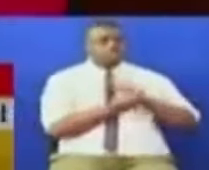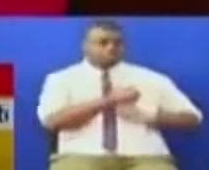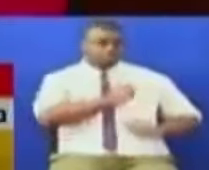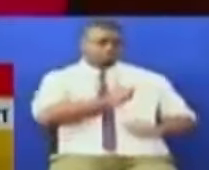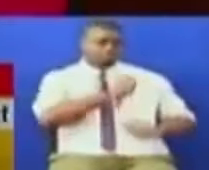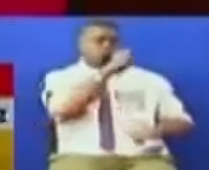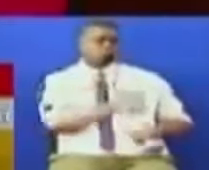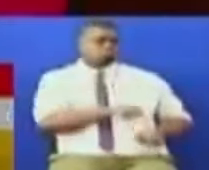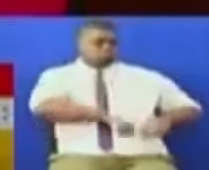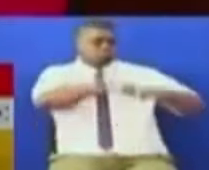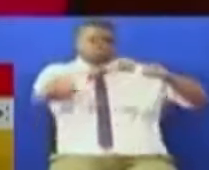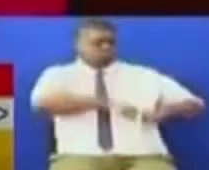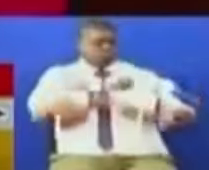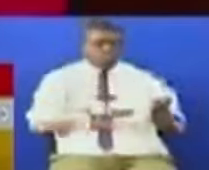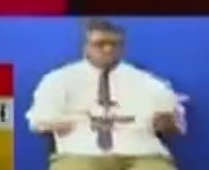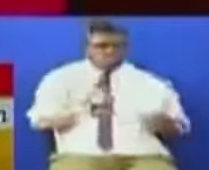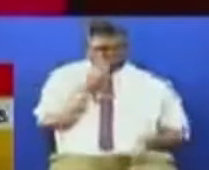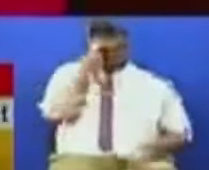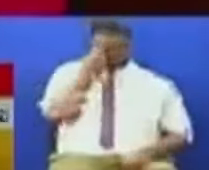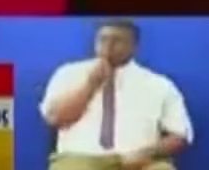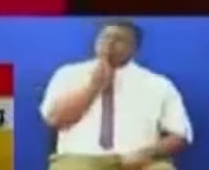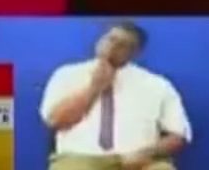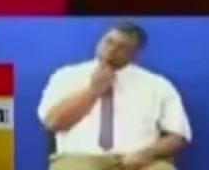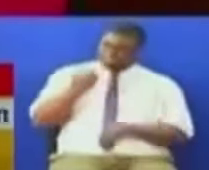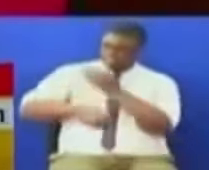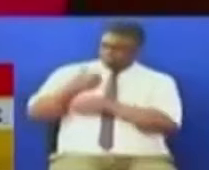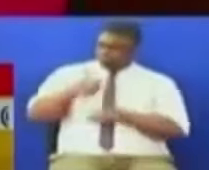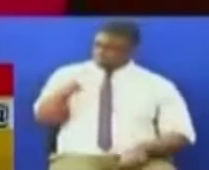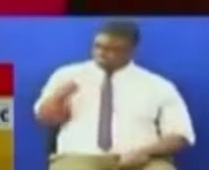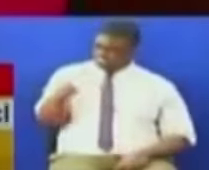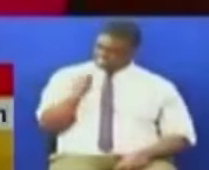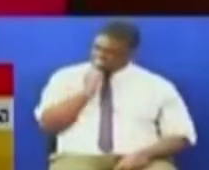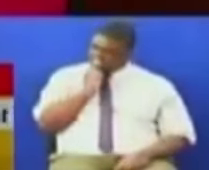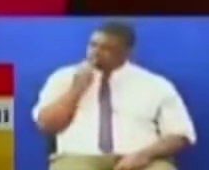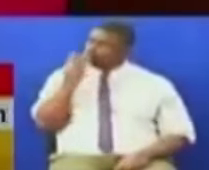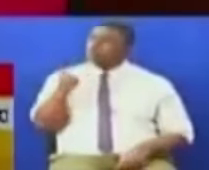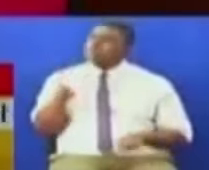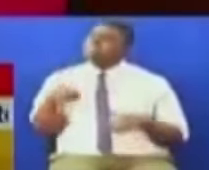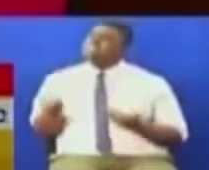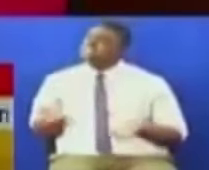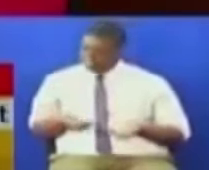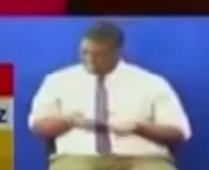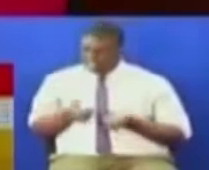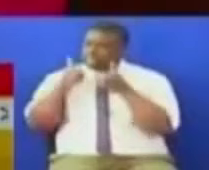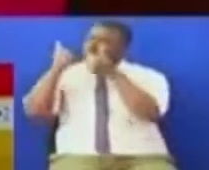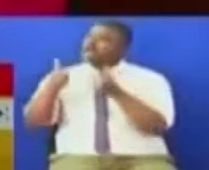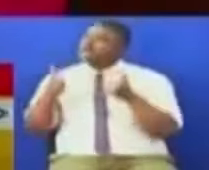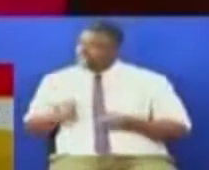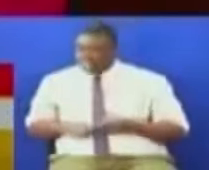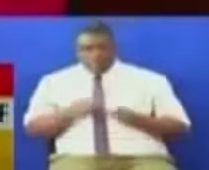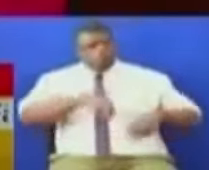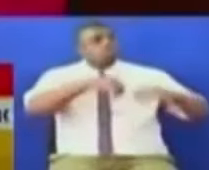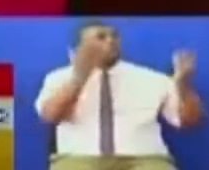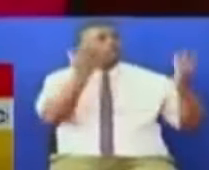kuelewa viongozi waliokuepo waliona nini kilibadilika. Kuna mswada ulikuja, kuna tenda ilitangazwa, iliuzwa, nini kilitokea hapa katikati